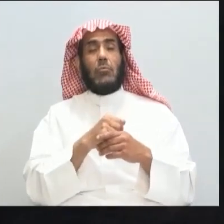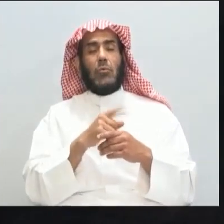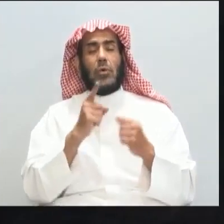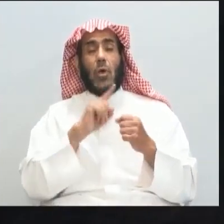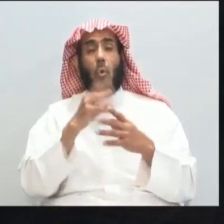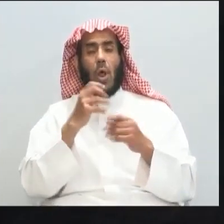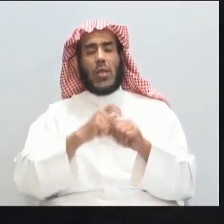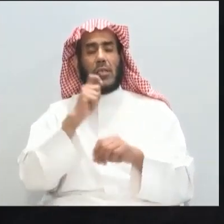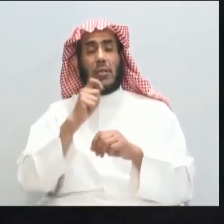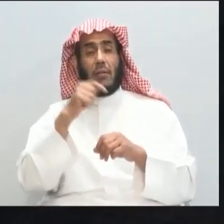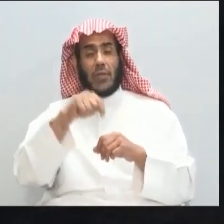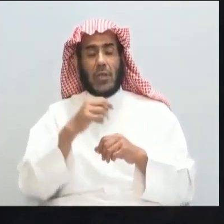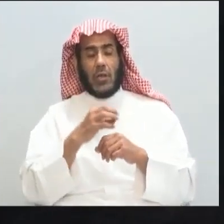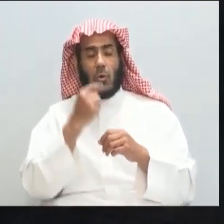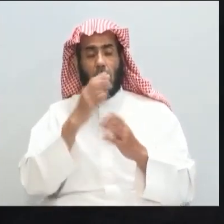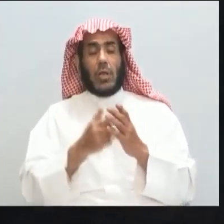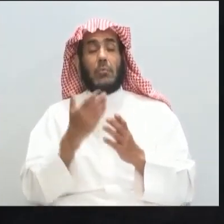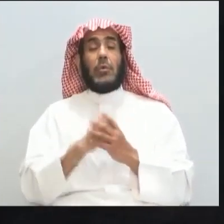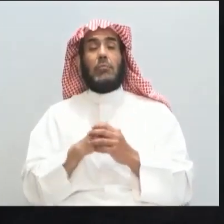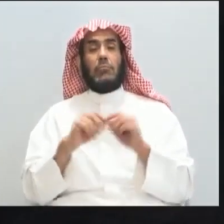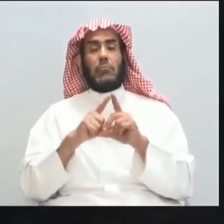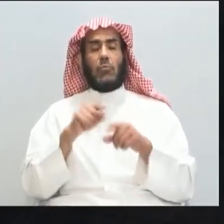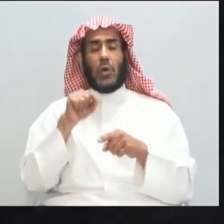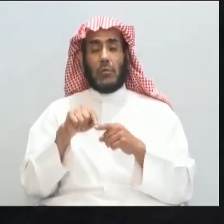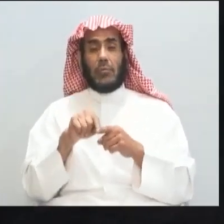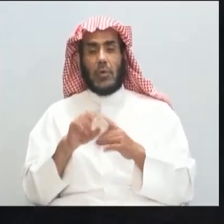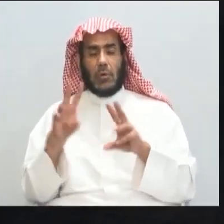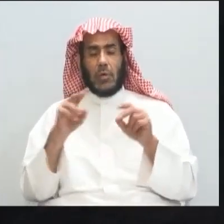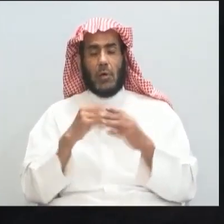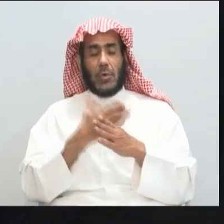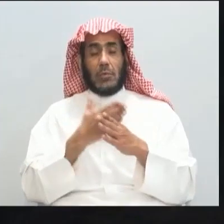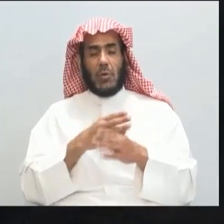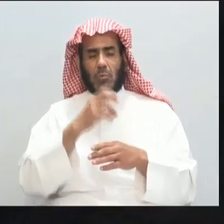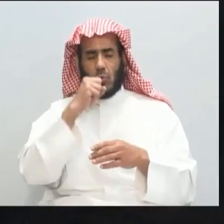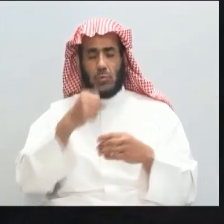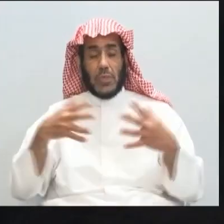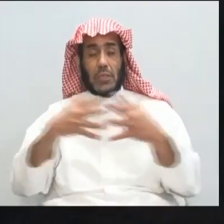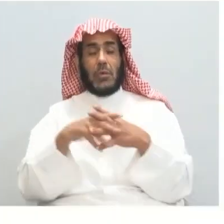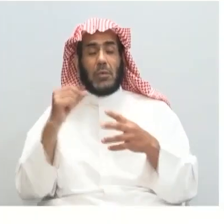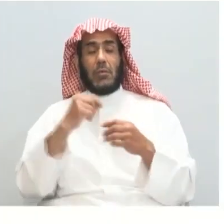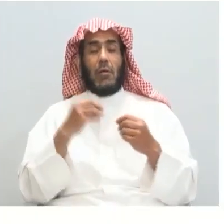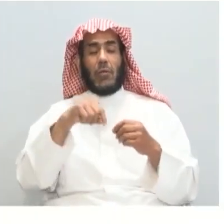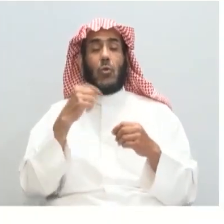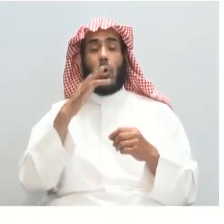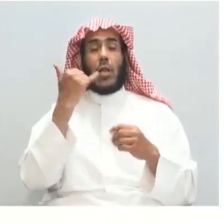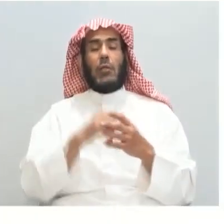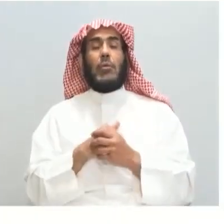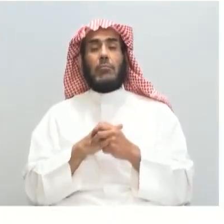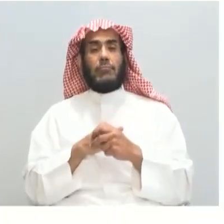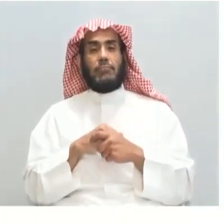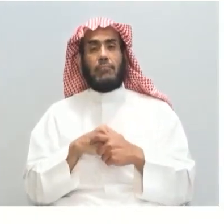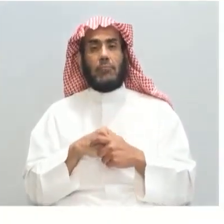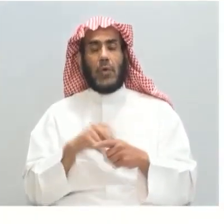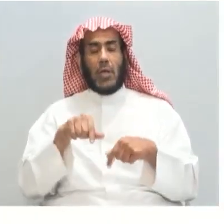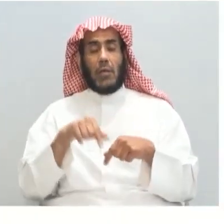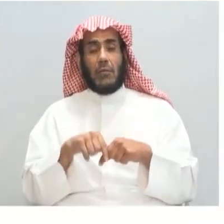ليست لها اصل في في اللغه العربيه وهذا كما قيل من اسباب صعوبه اندماج الكلمات الدخيله في اللغه العربيه